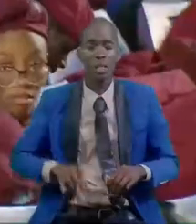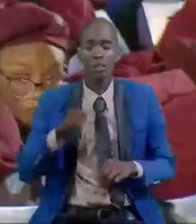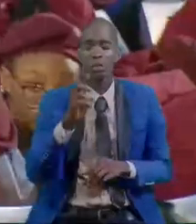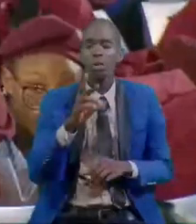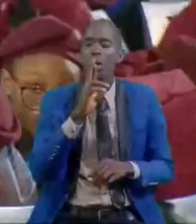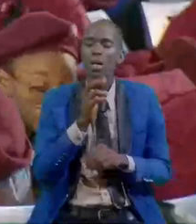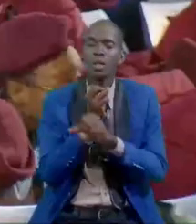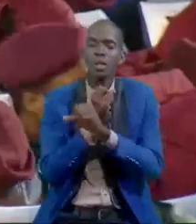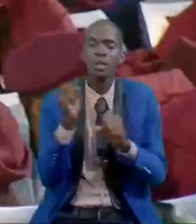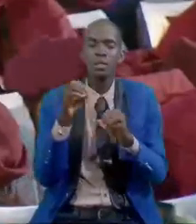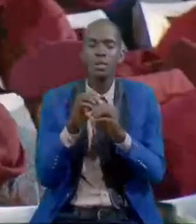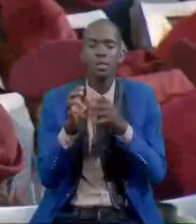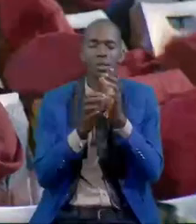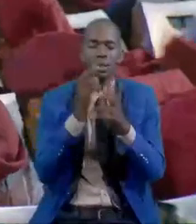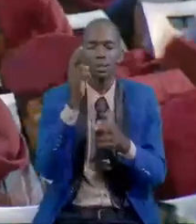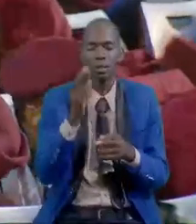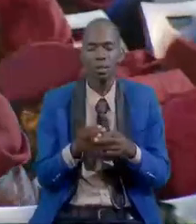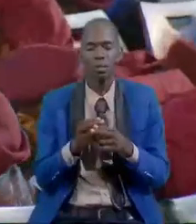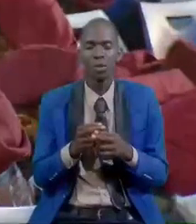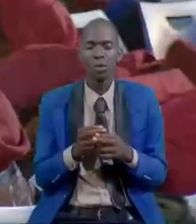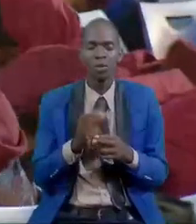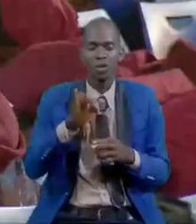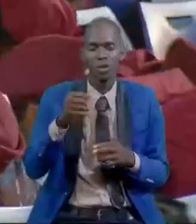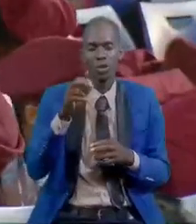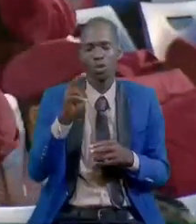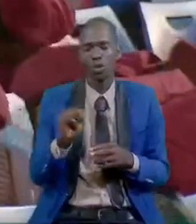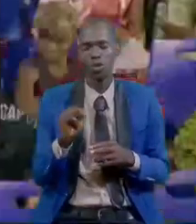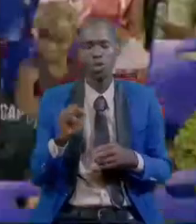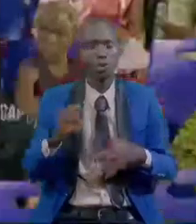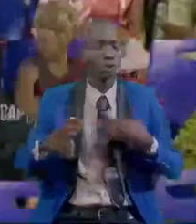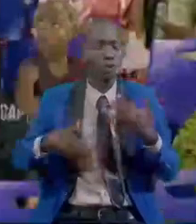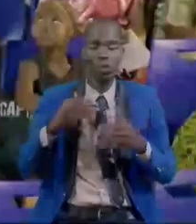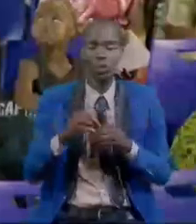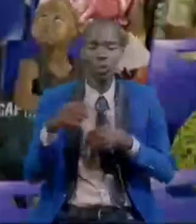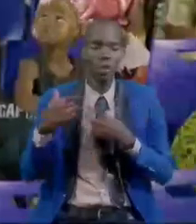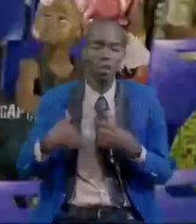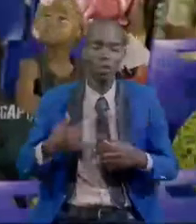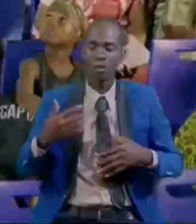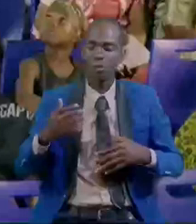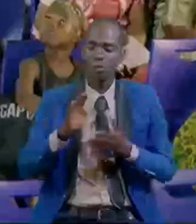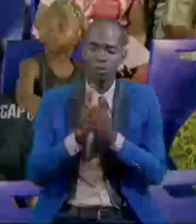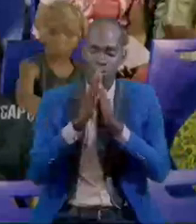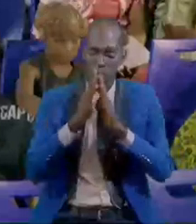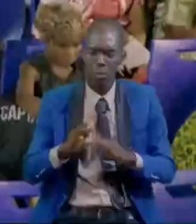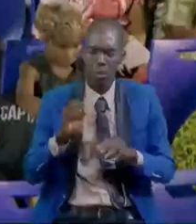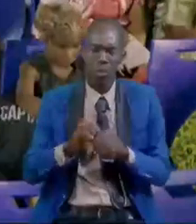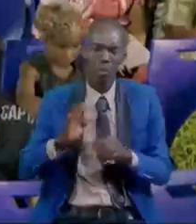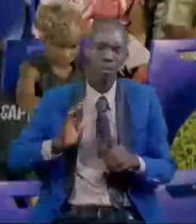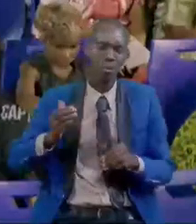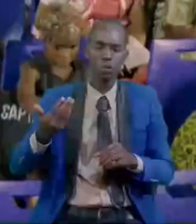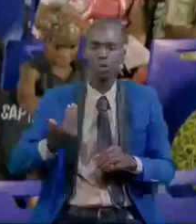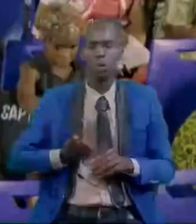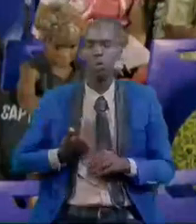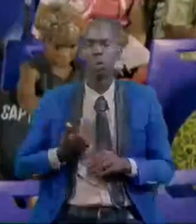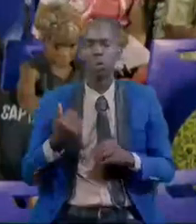Jésus. La joie dans ton cœur, la paix dans ton âme, la puissance